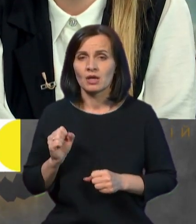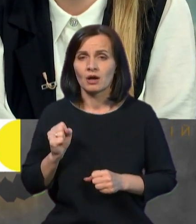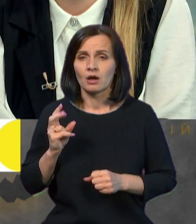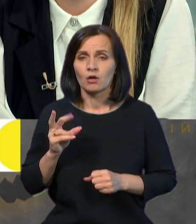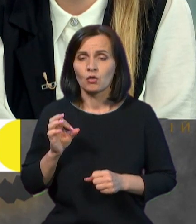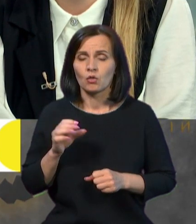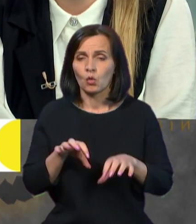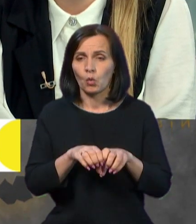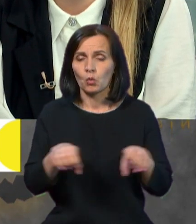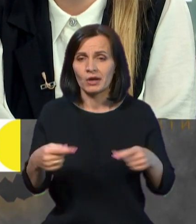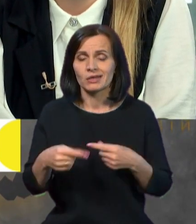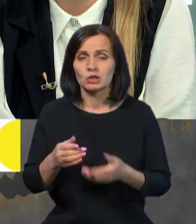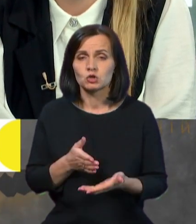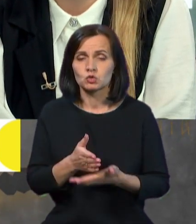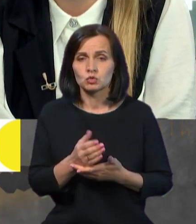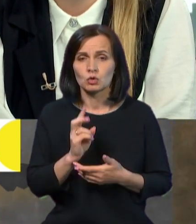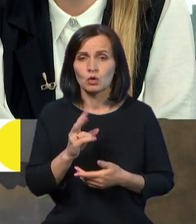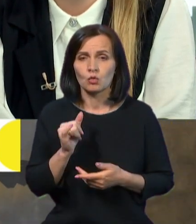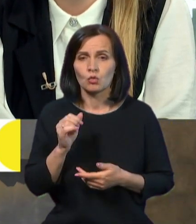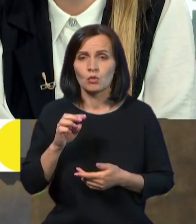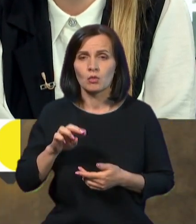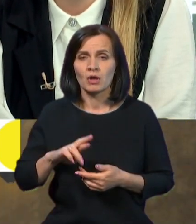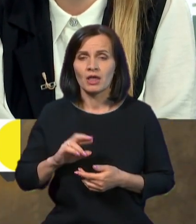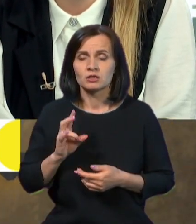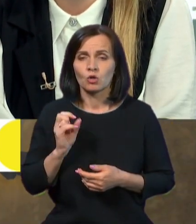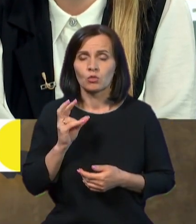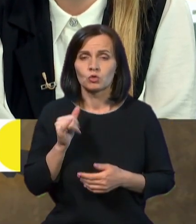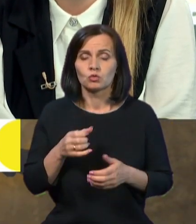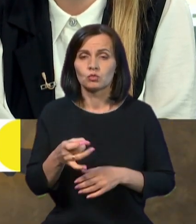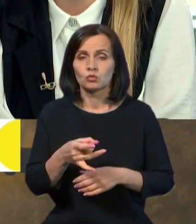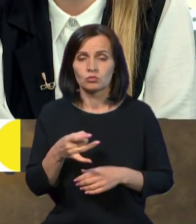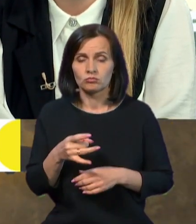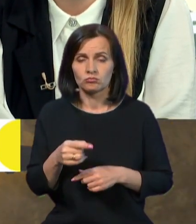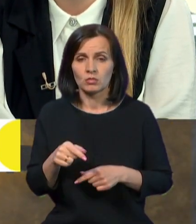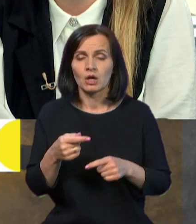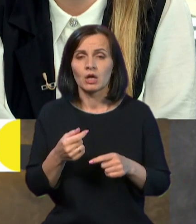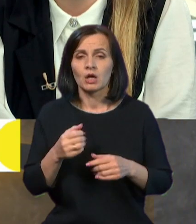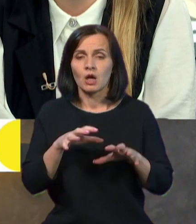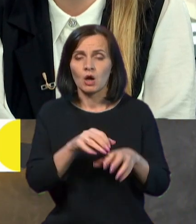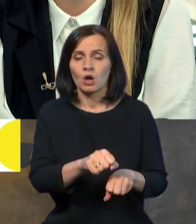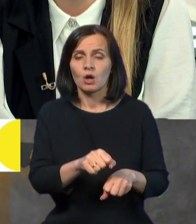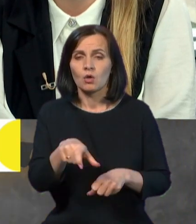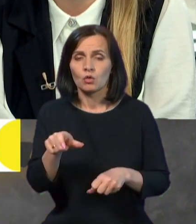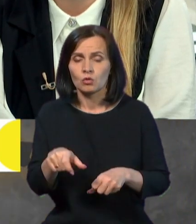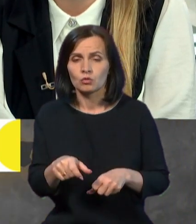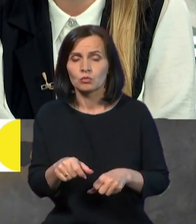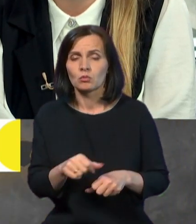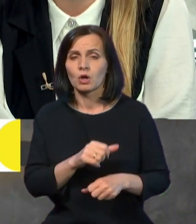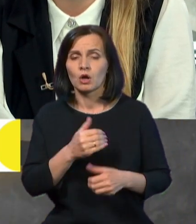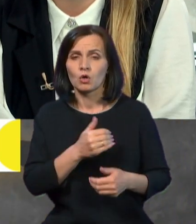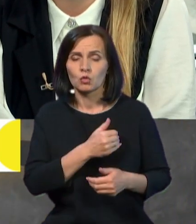це Куп'янський район Харківської області. Тим самим окупанти намагалися перешкодити успішному